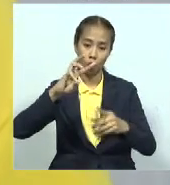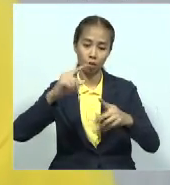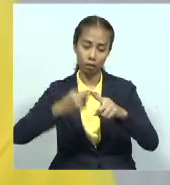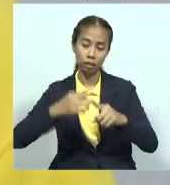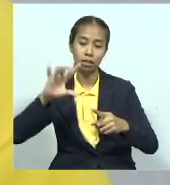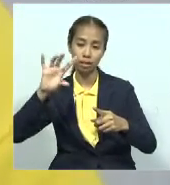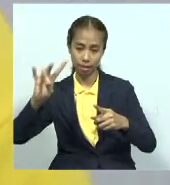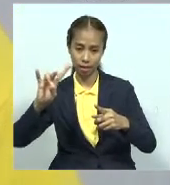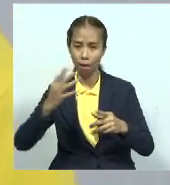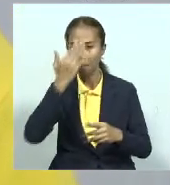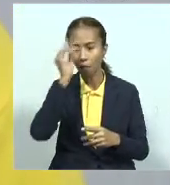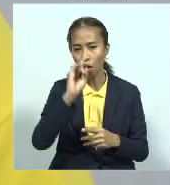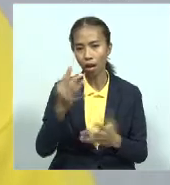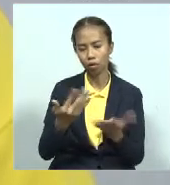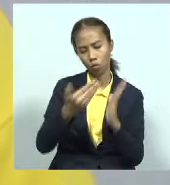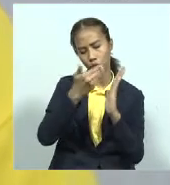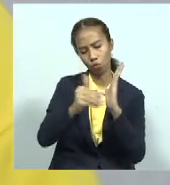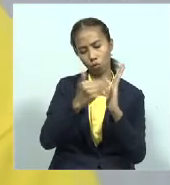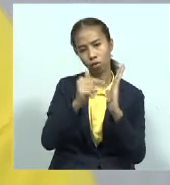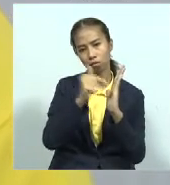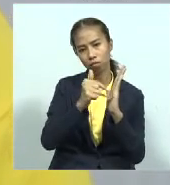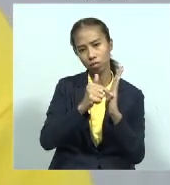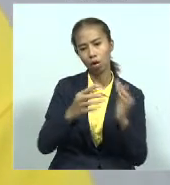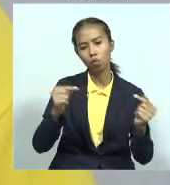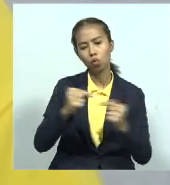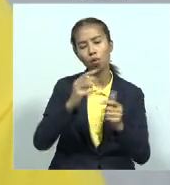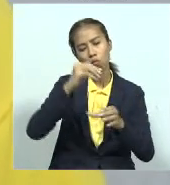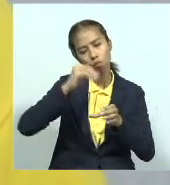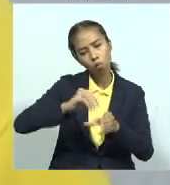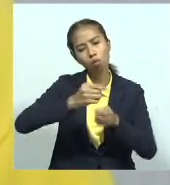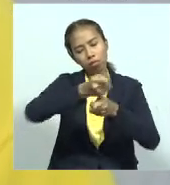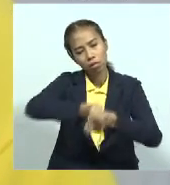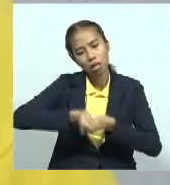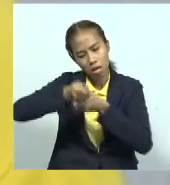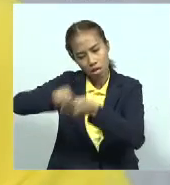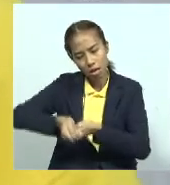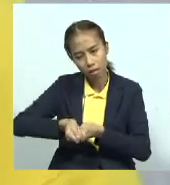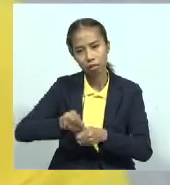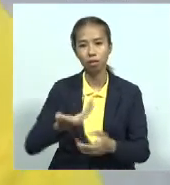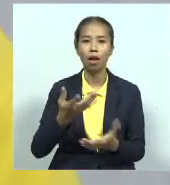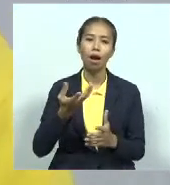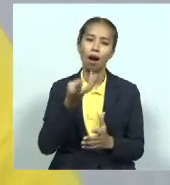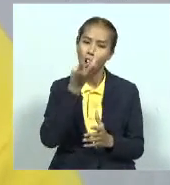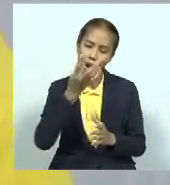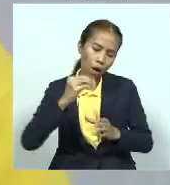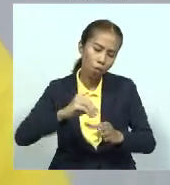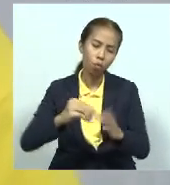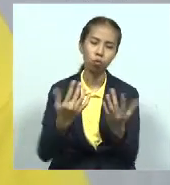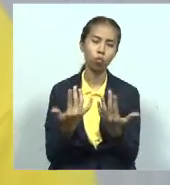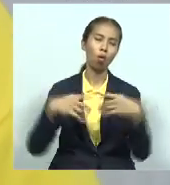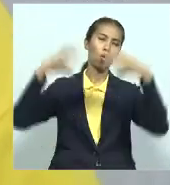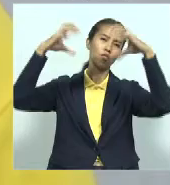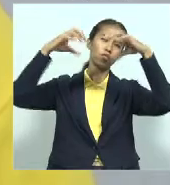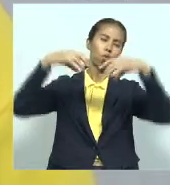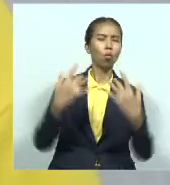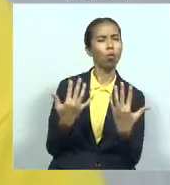ากพื้นที่ส่วนใหญ่ของเพื่อภาคตะวันออกเฉียงเหนือเนี่ยเป็นพื้นที่การเกษตรโดยเฉพาะนาน้ำฝนนะฮะรอฝนอย่างเดียวเพราะนั้นเ